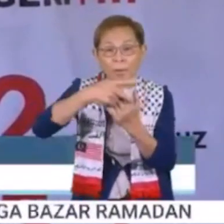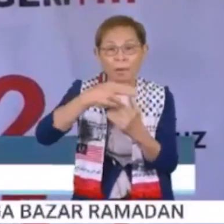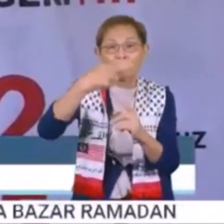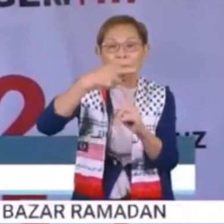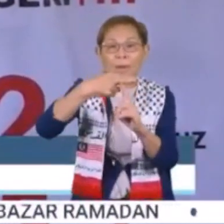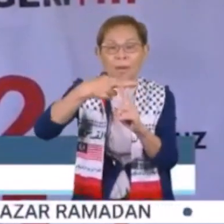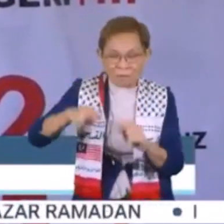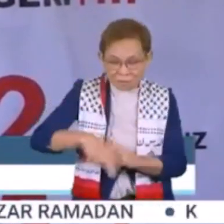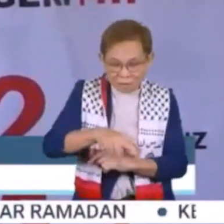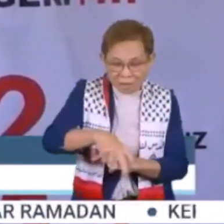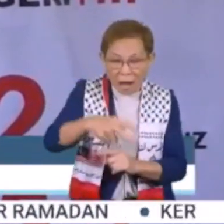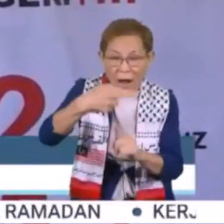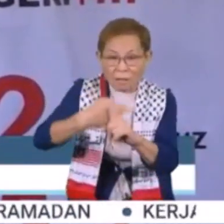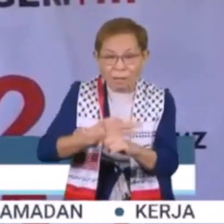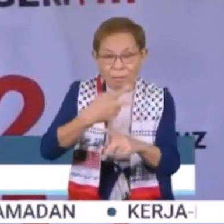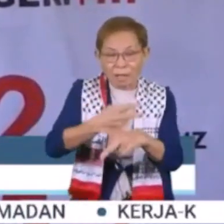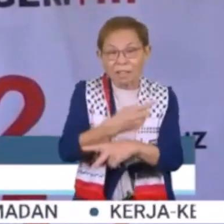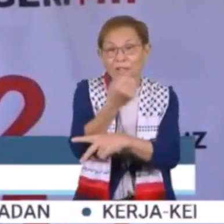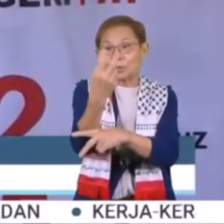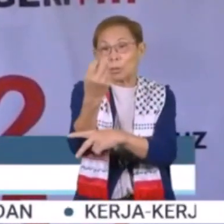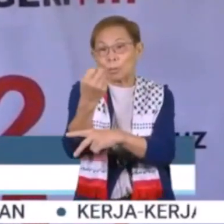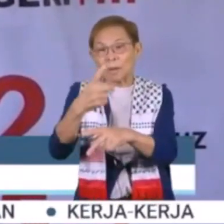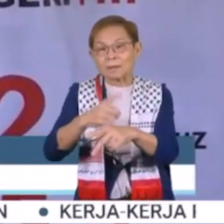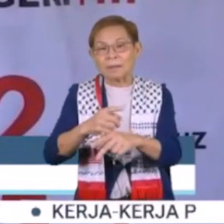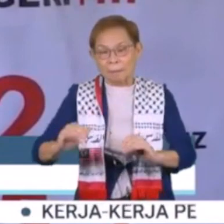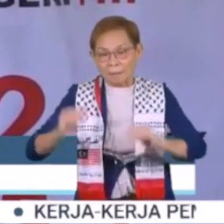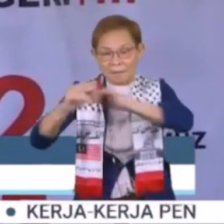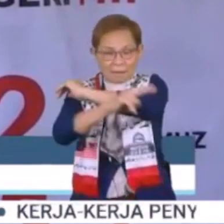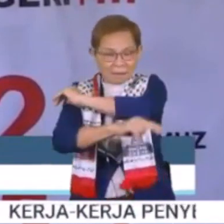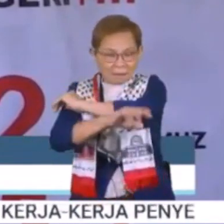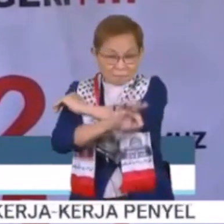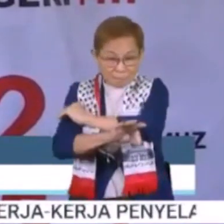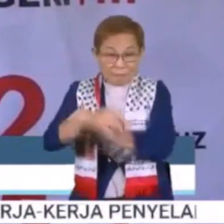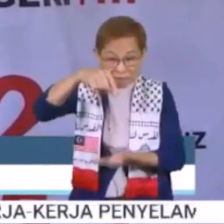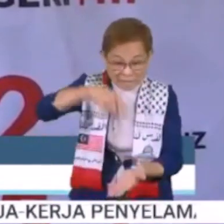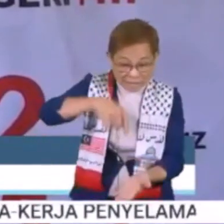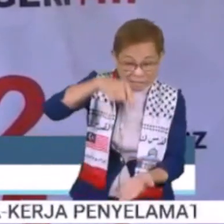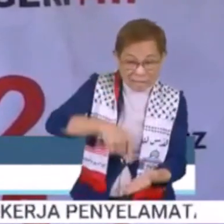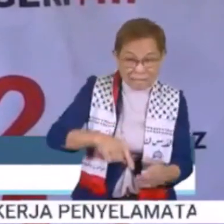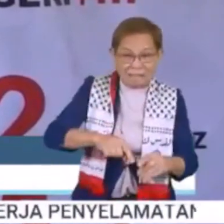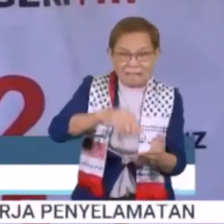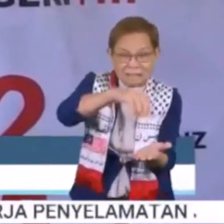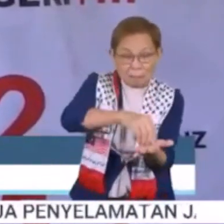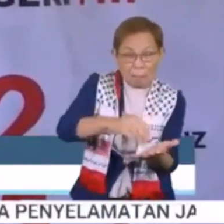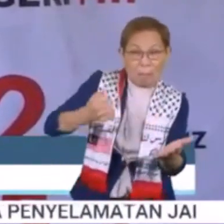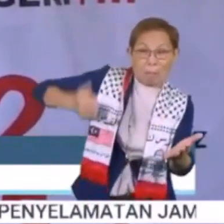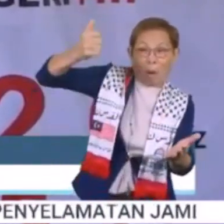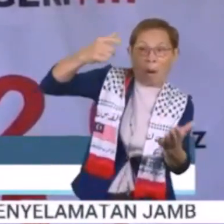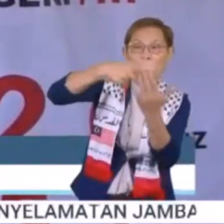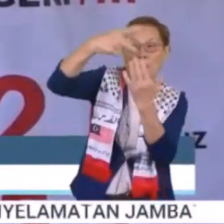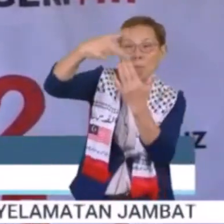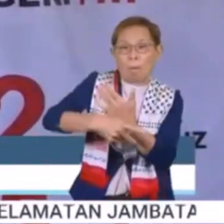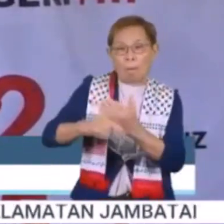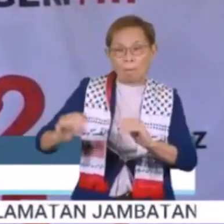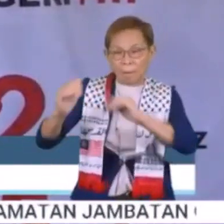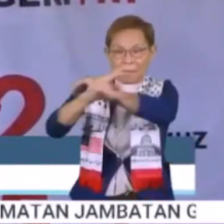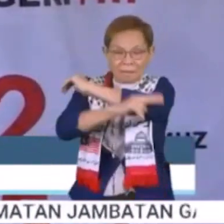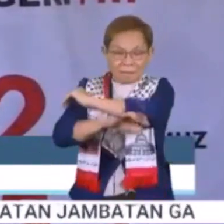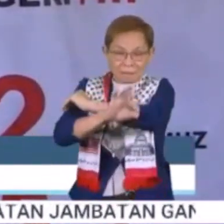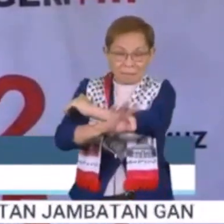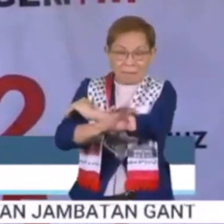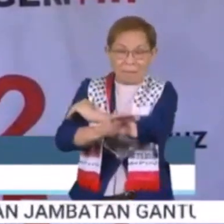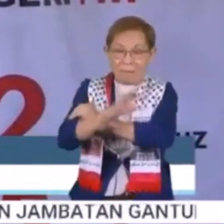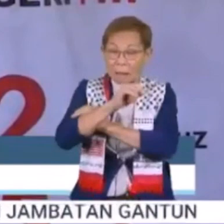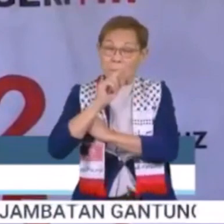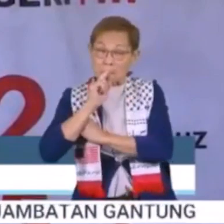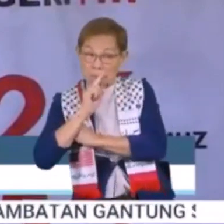RTM edisi ke-12 peringkat Negeri Sembilan. Dan ini merupakan destinasi kemuncak kepada program di peringkat Negeri Sembilan ini